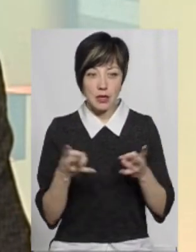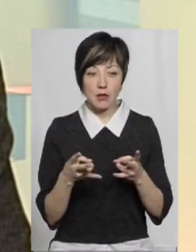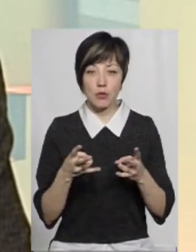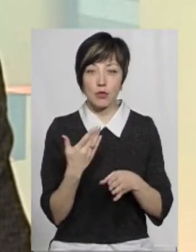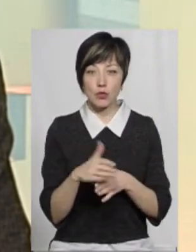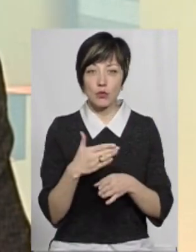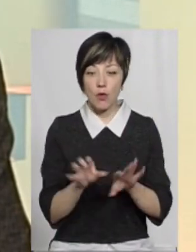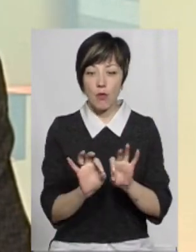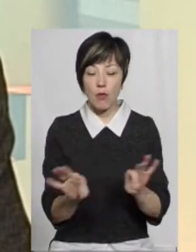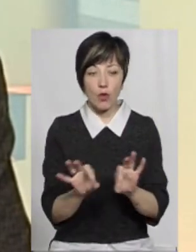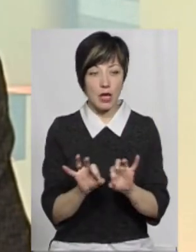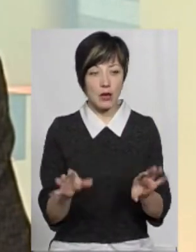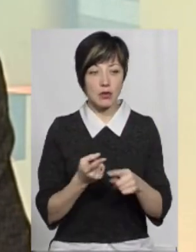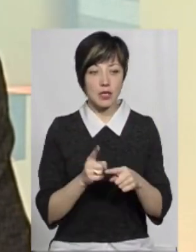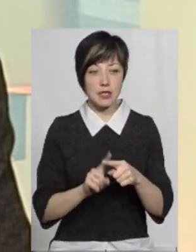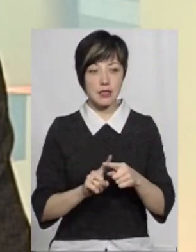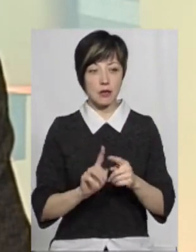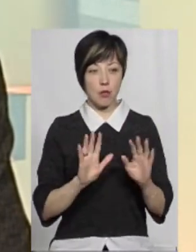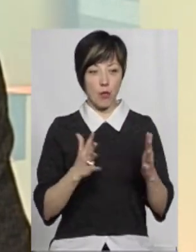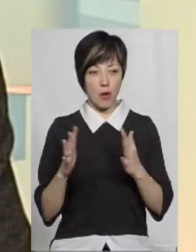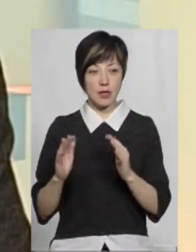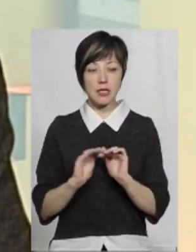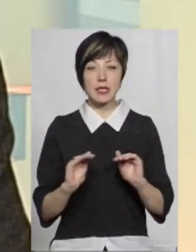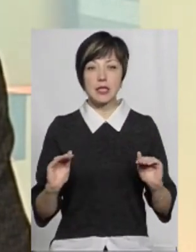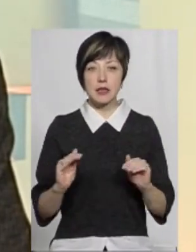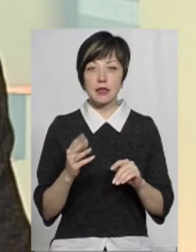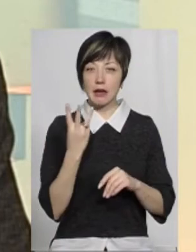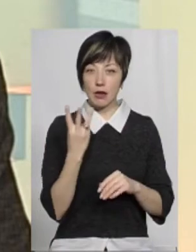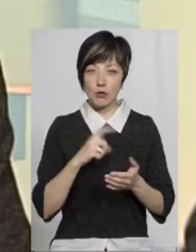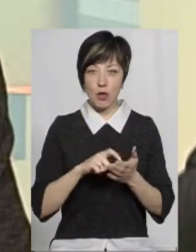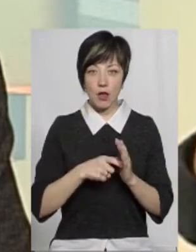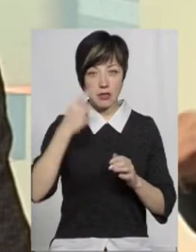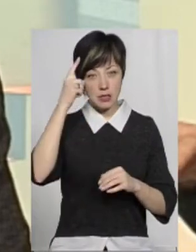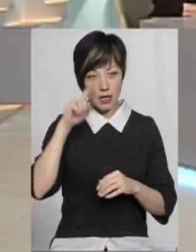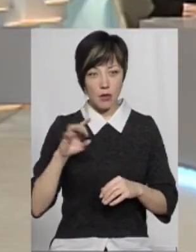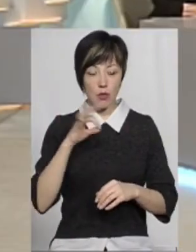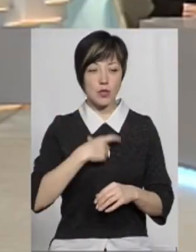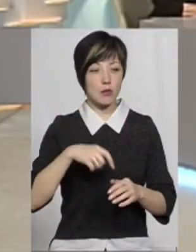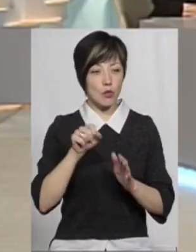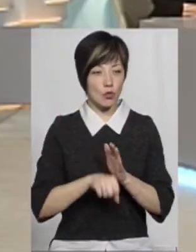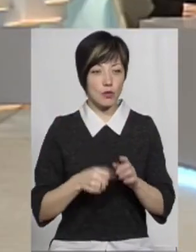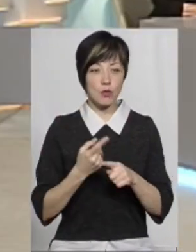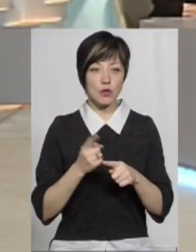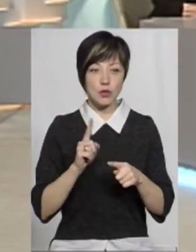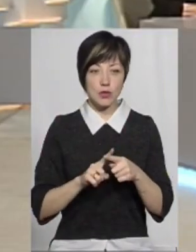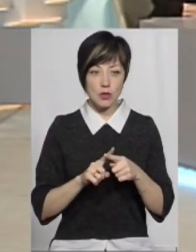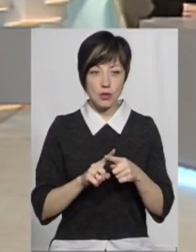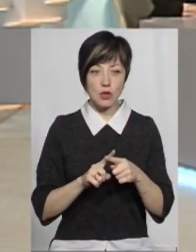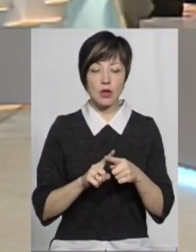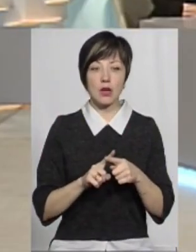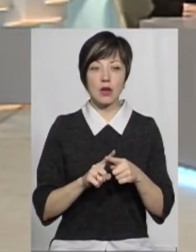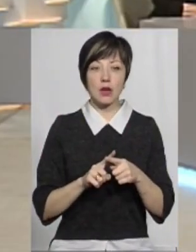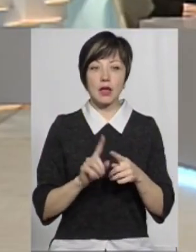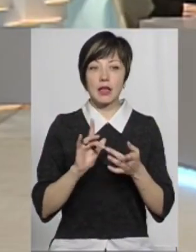треба потихеньку пояснювати ці оргмоменти. Діти, які в третьому класі, знають вже про самогубство, про цю курицю, що в інтернеті